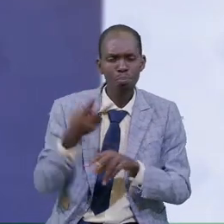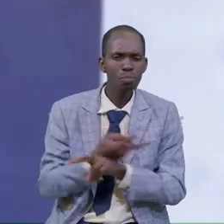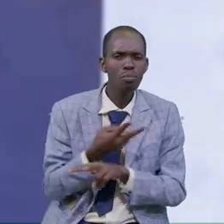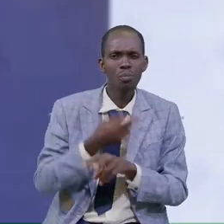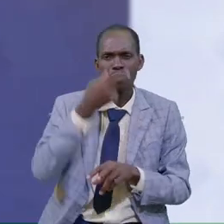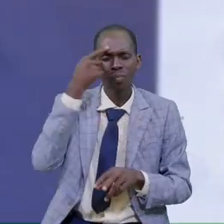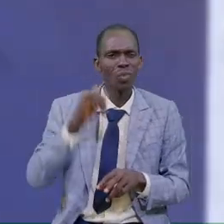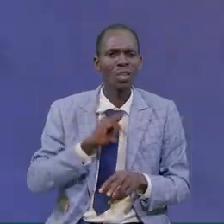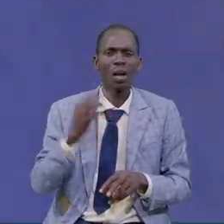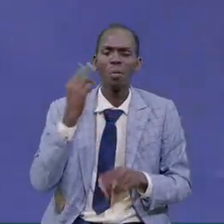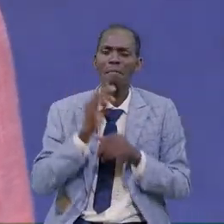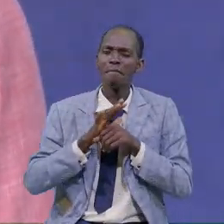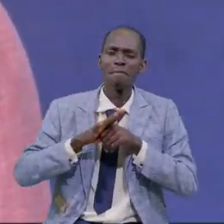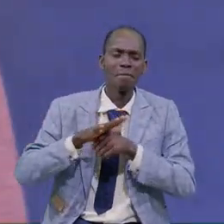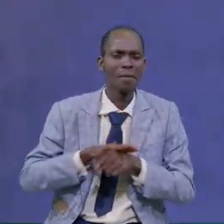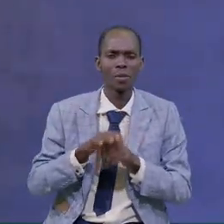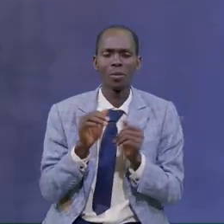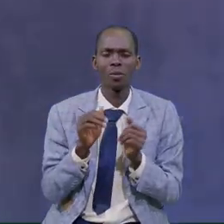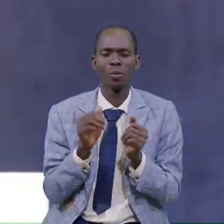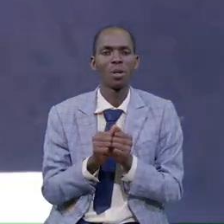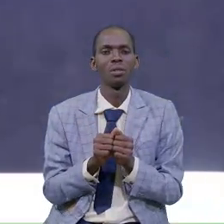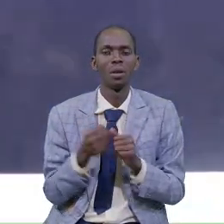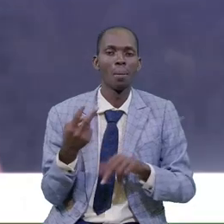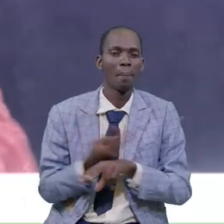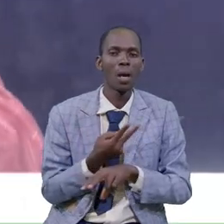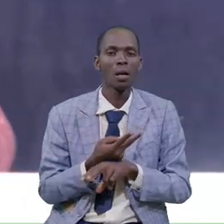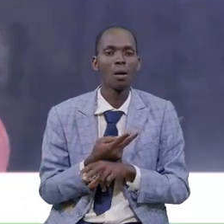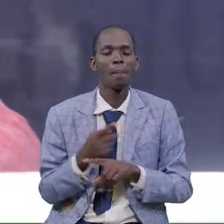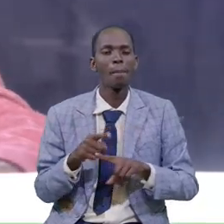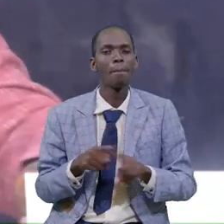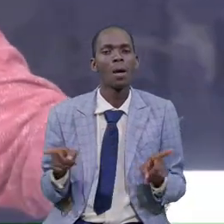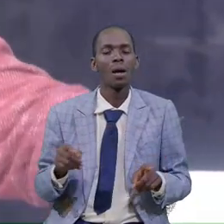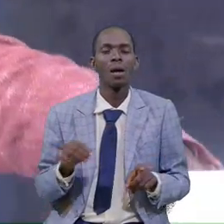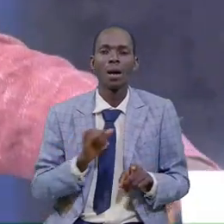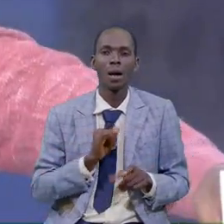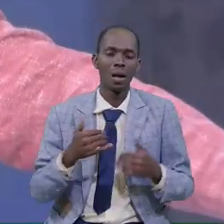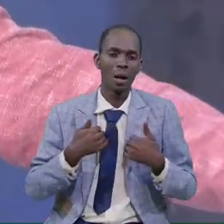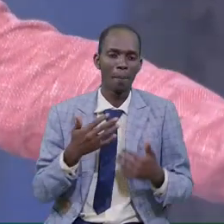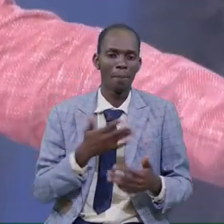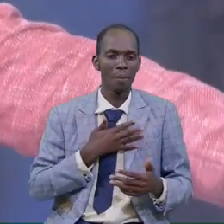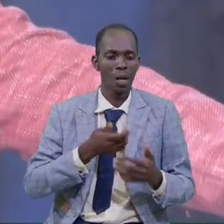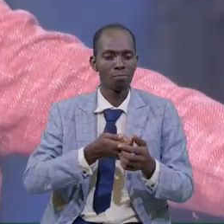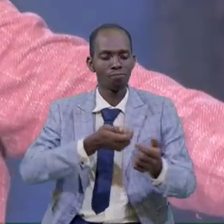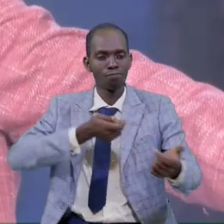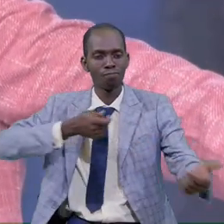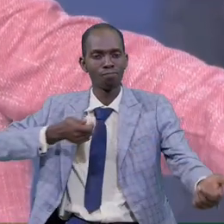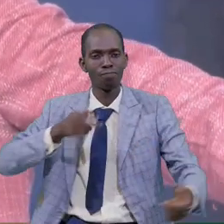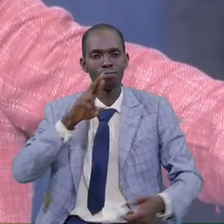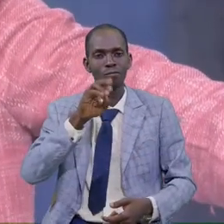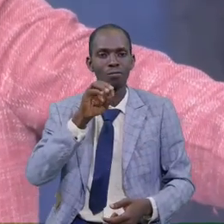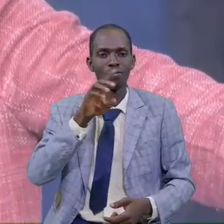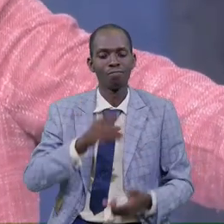j'étais ivre de mathématiques. Mais j'avais ma chicotte en main dans les années